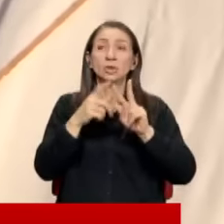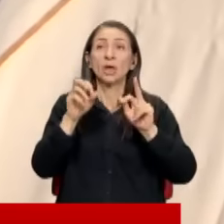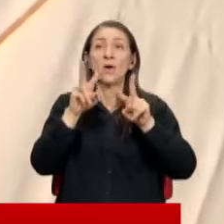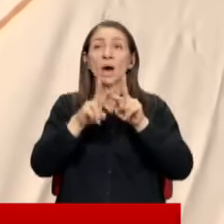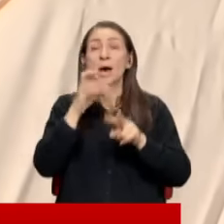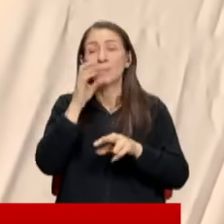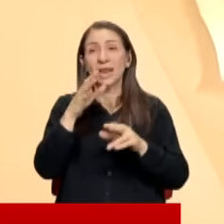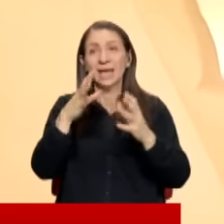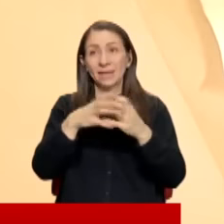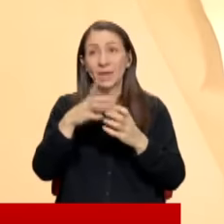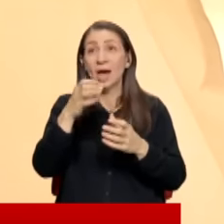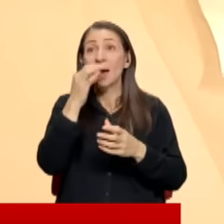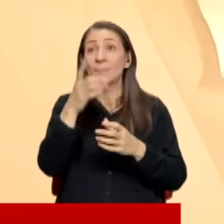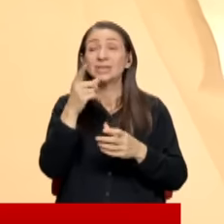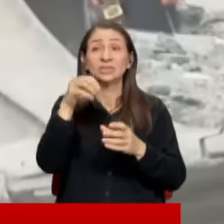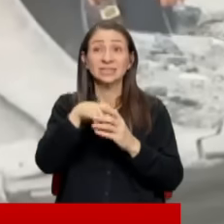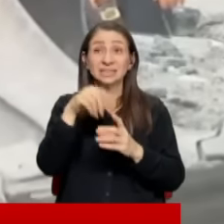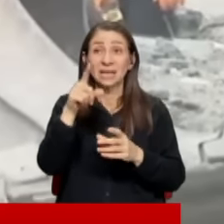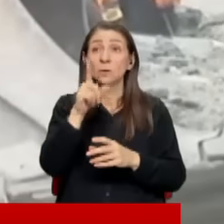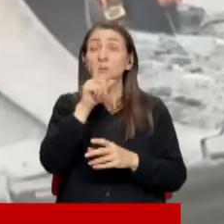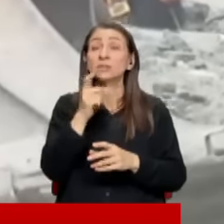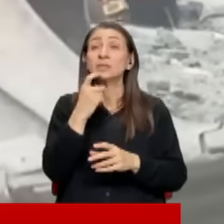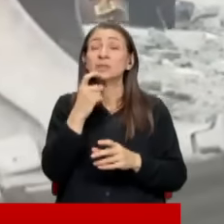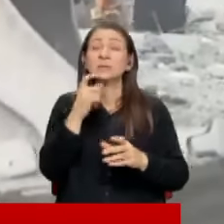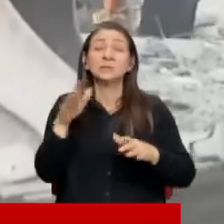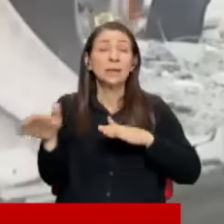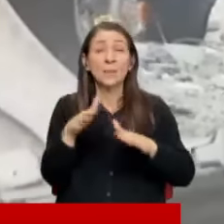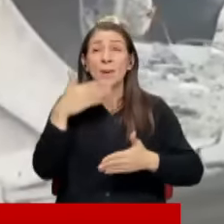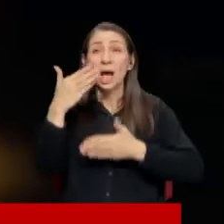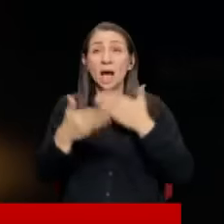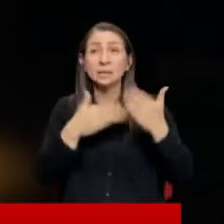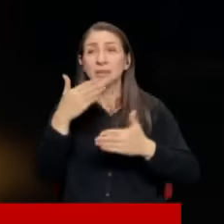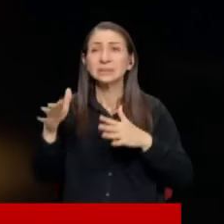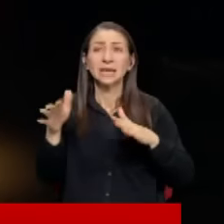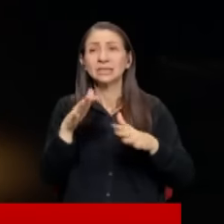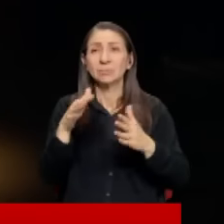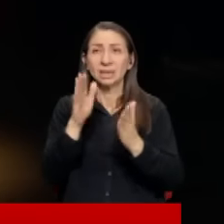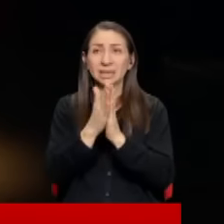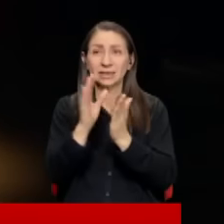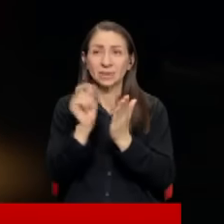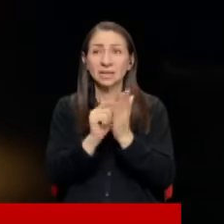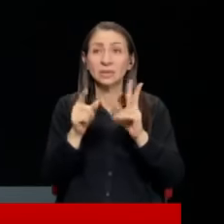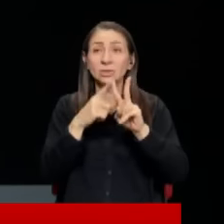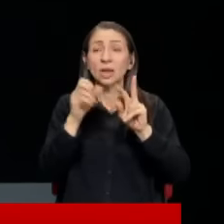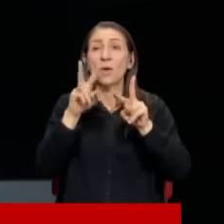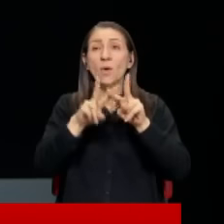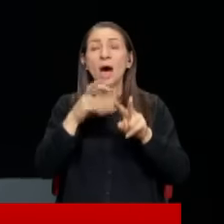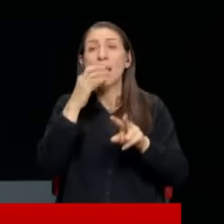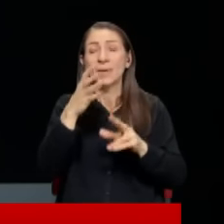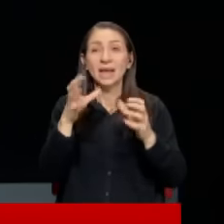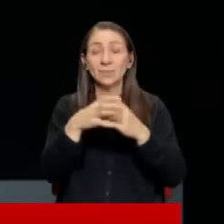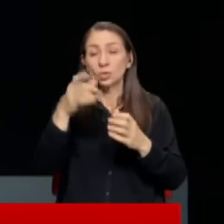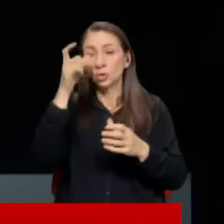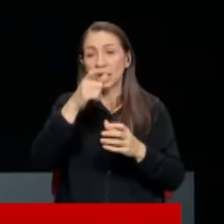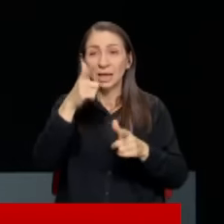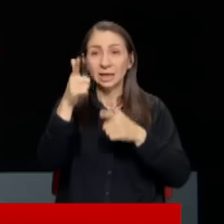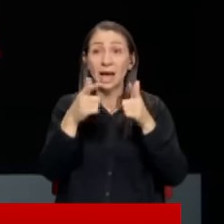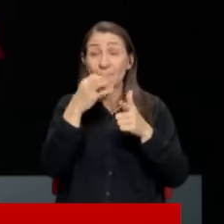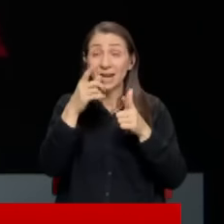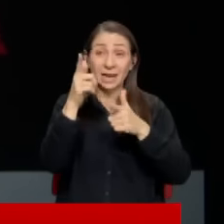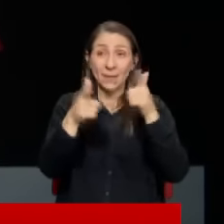ekibi. Habercilerin kaleminden 100 yılın afetini anlatan sarsılma eserinde yer alan Now Haber ekibine Türkiye Haber